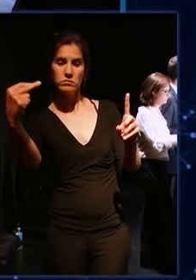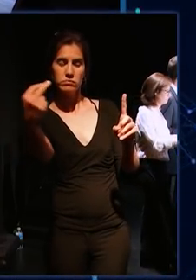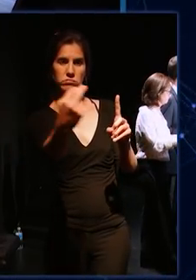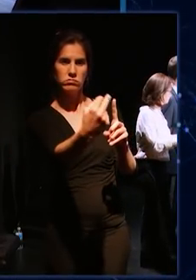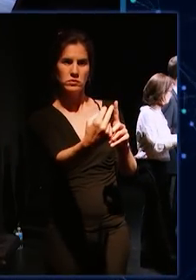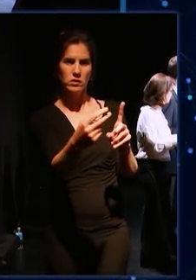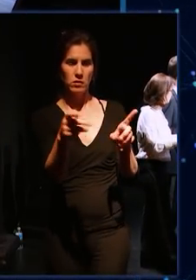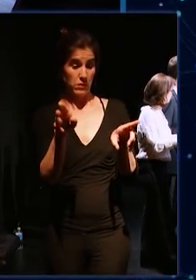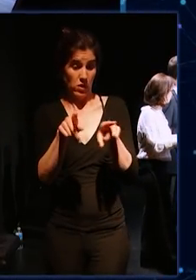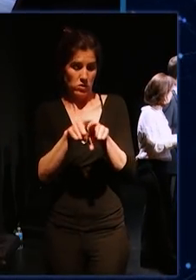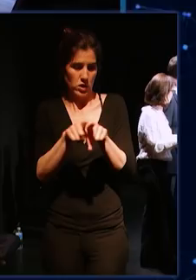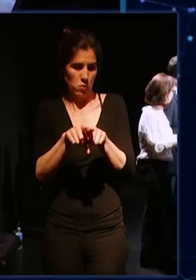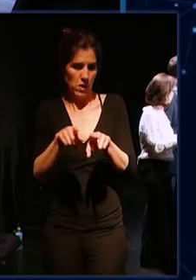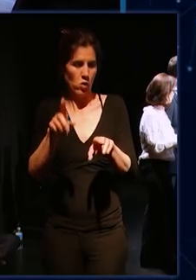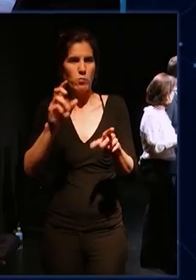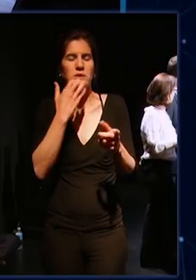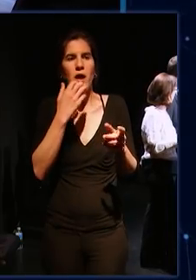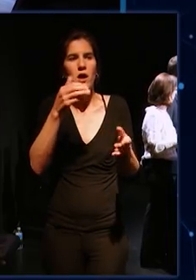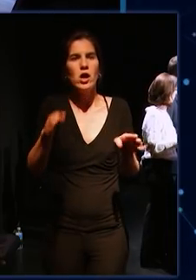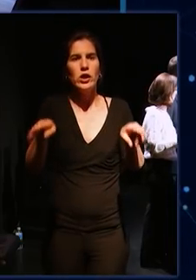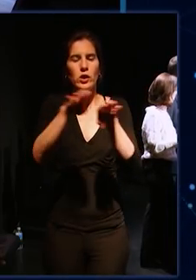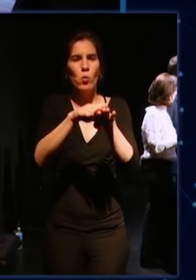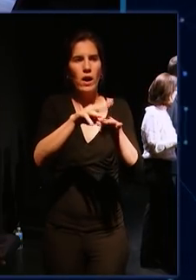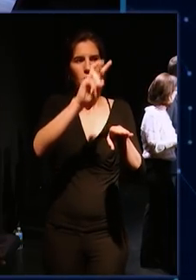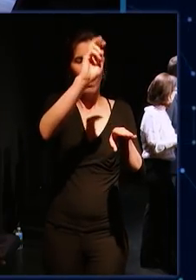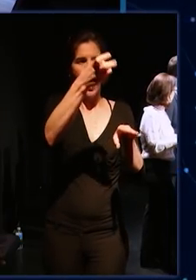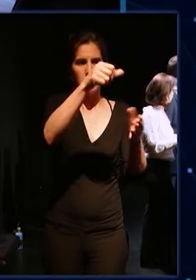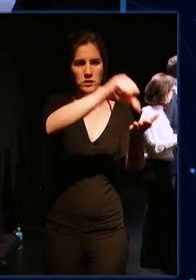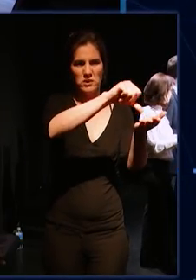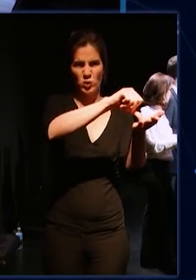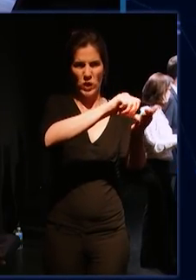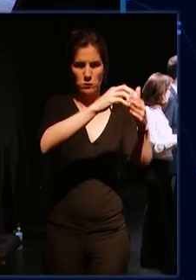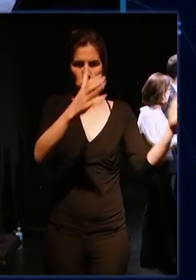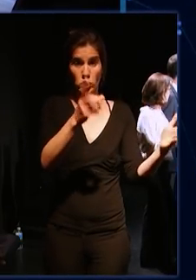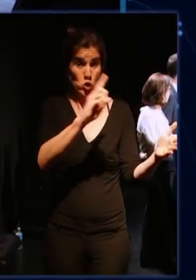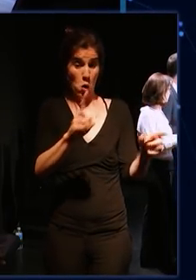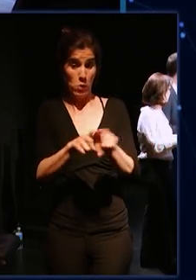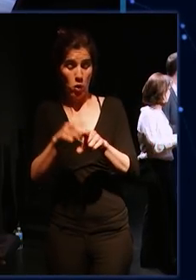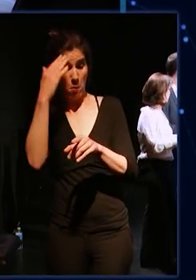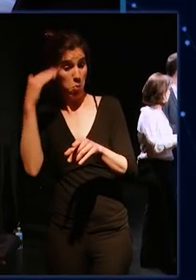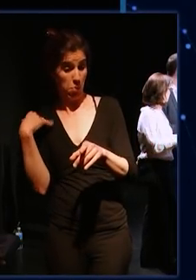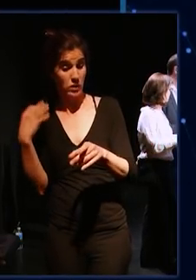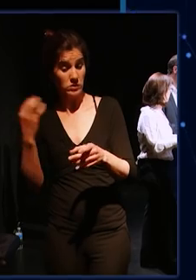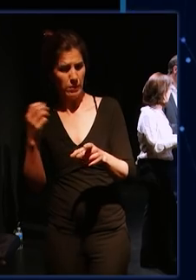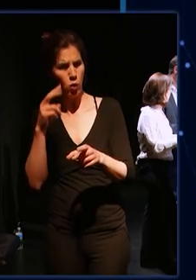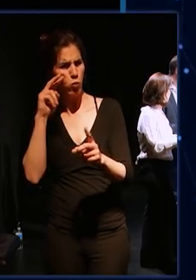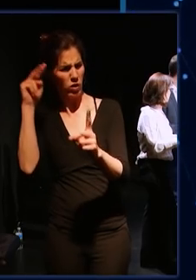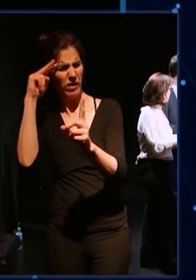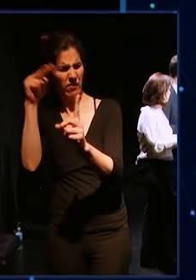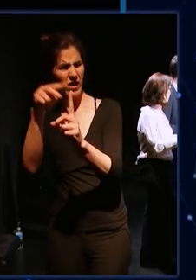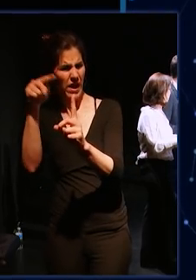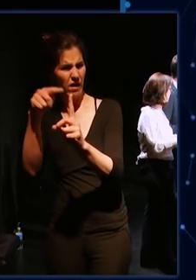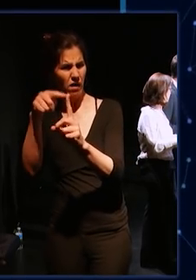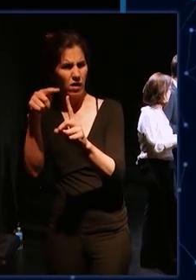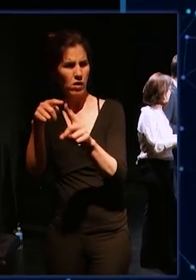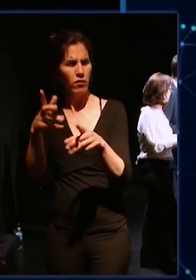a nivell d'altres grans ciutats, però a nivell de viles com la nostra n'hem de ser un referent i hem de donar una bona cobertura. Ara